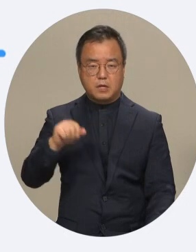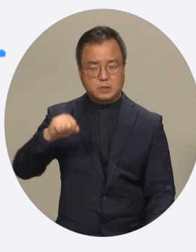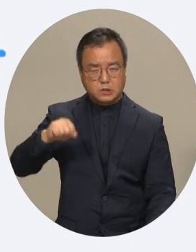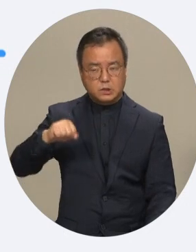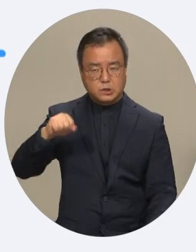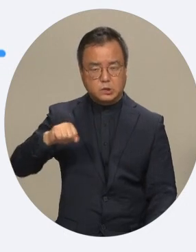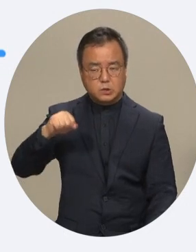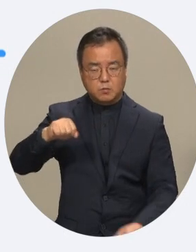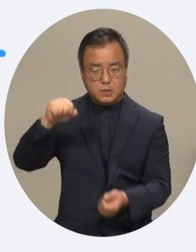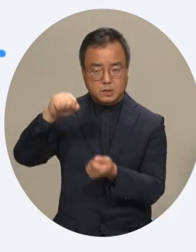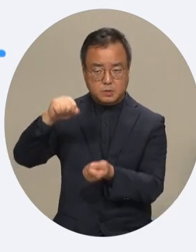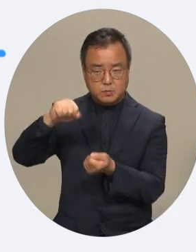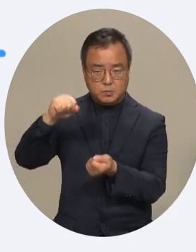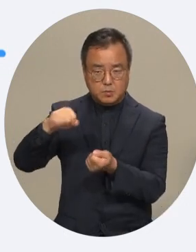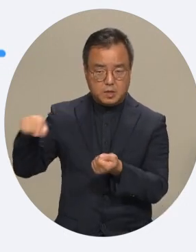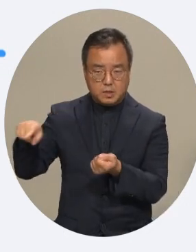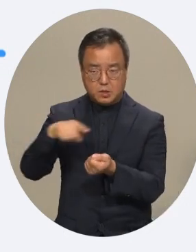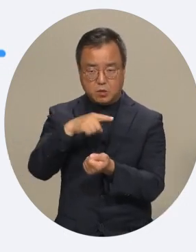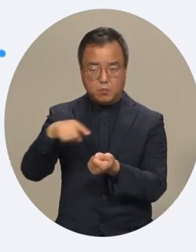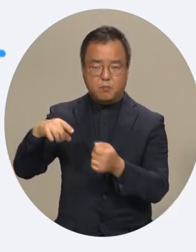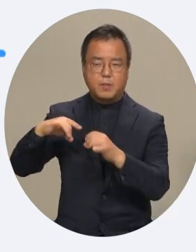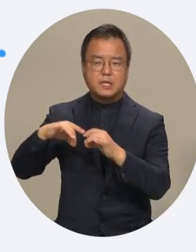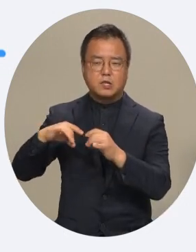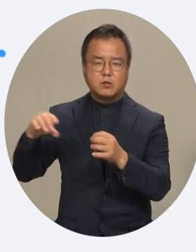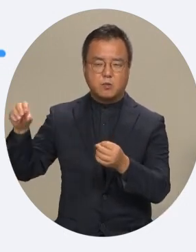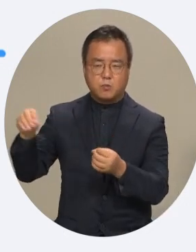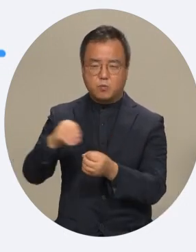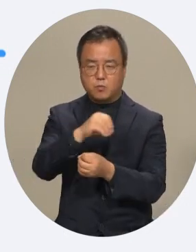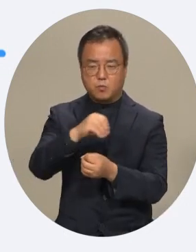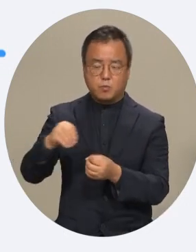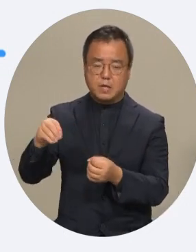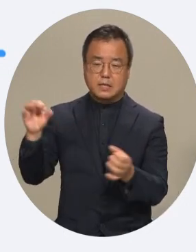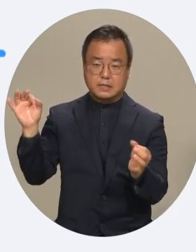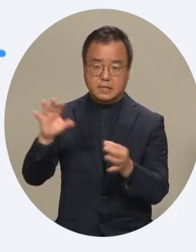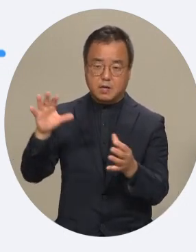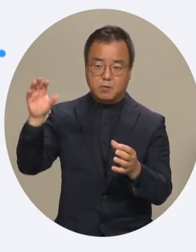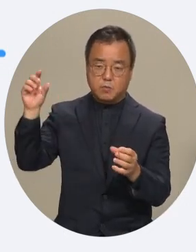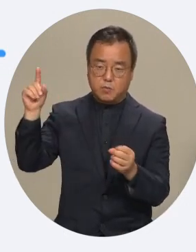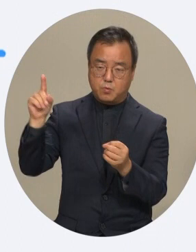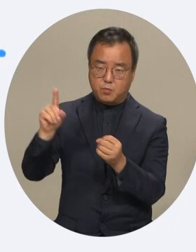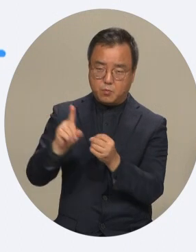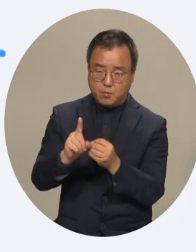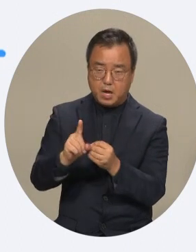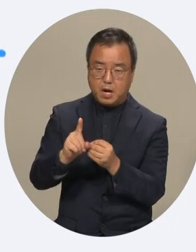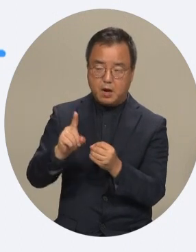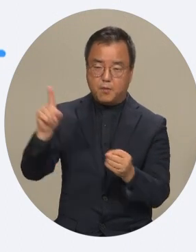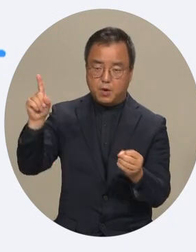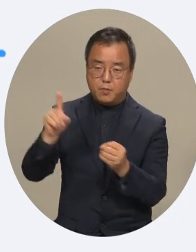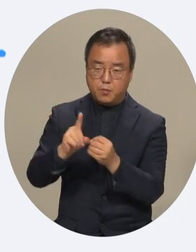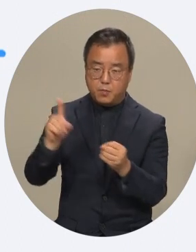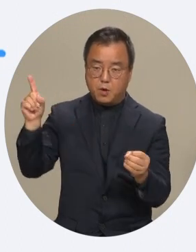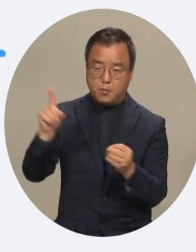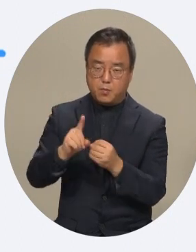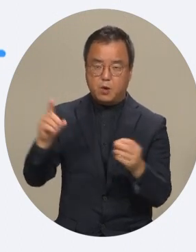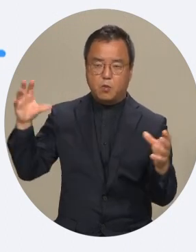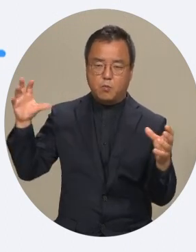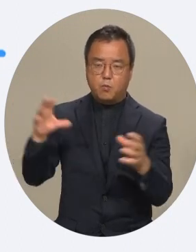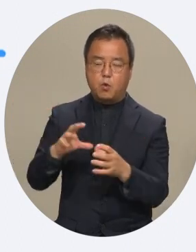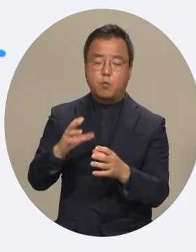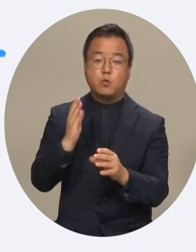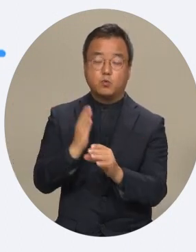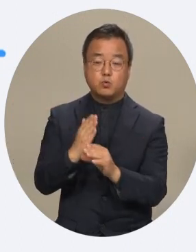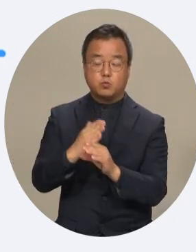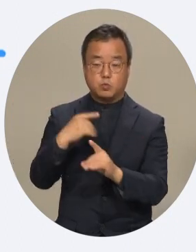떨림 사이를 지나치는 전자가 주변에 있는 핵들을 잠깐 끌어들이고 그러면서 핵이 순간적으로 모여들면서